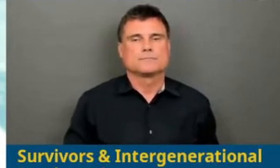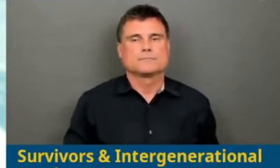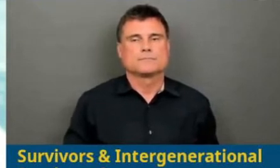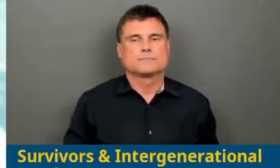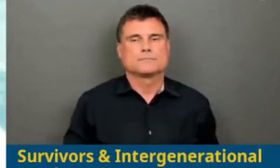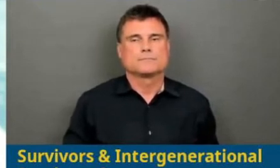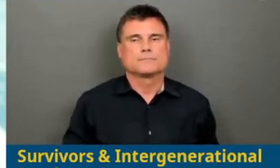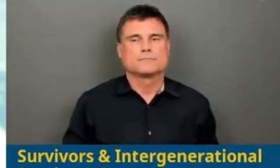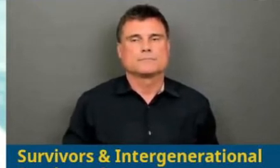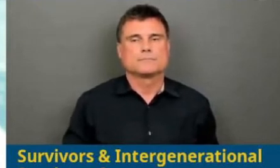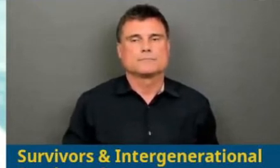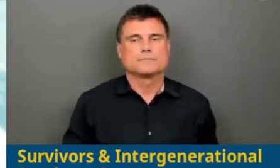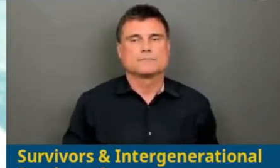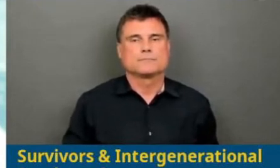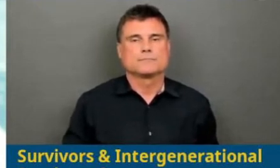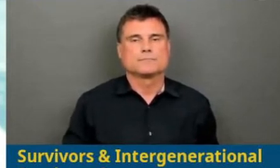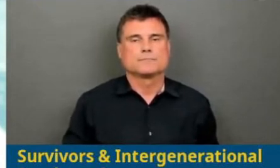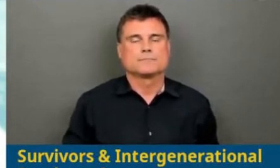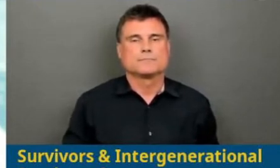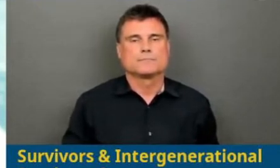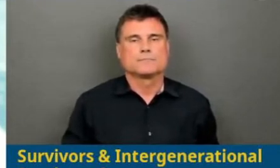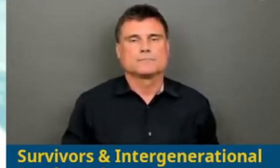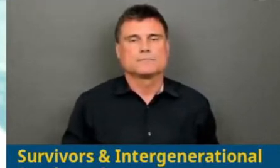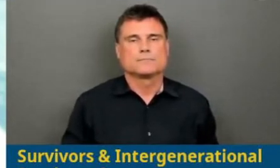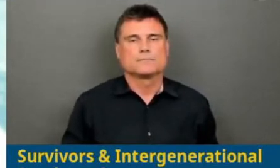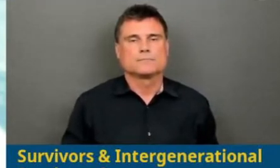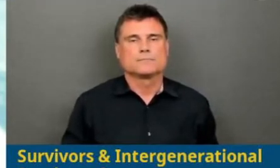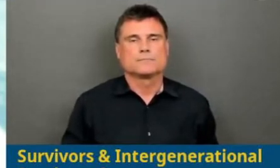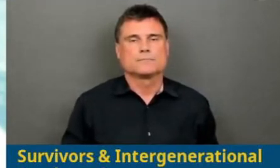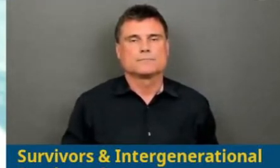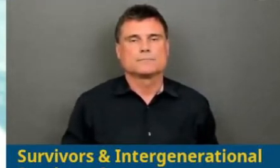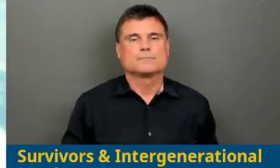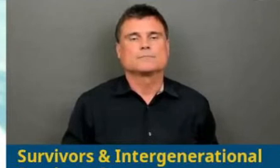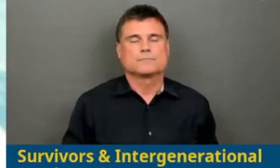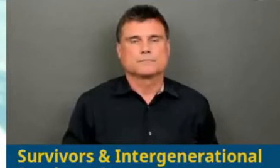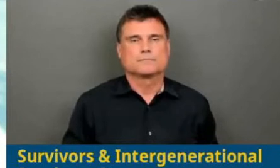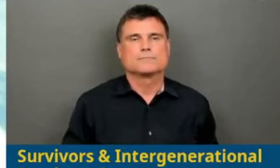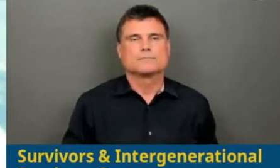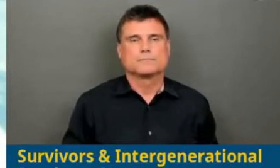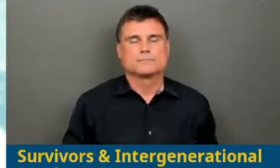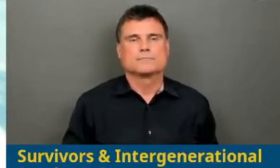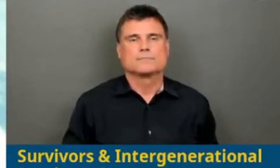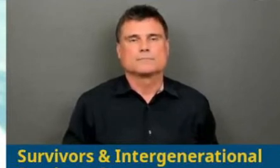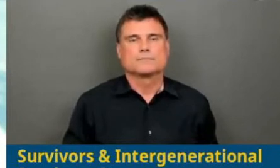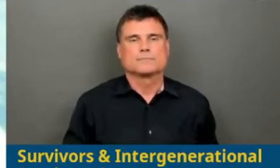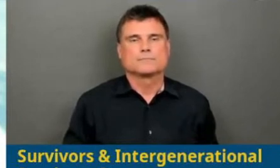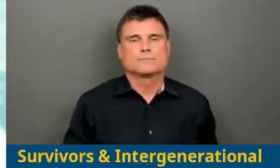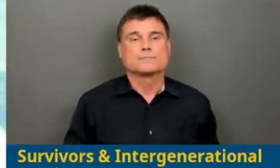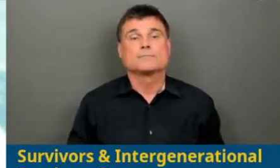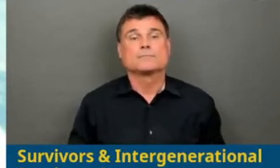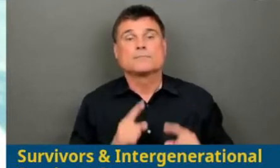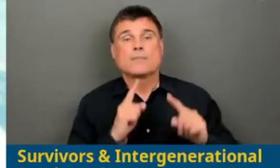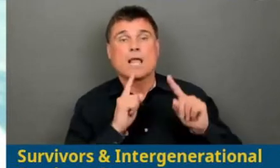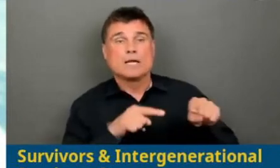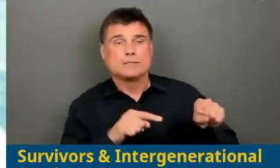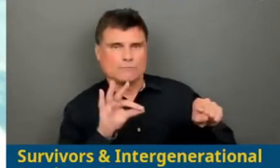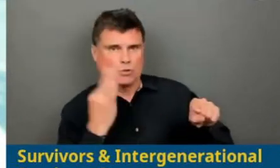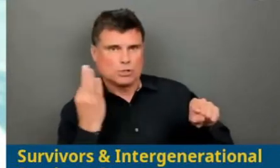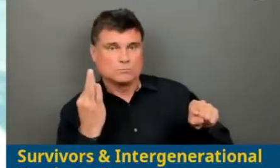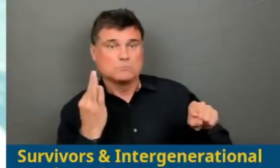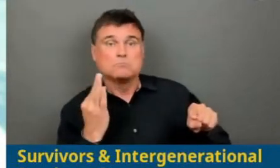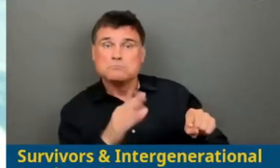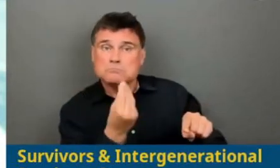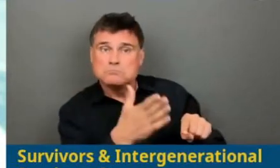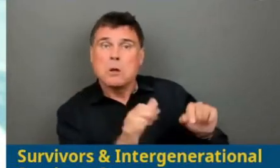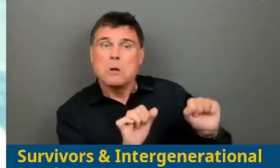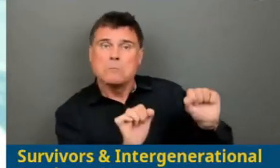et aussi aider les membres des communautés? Non, ce n'est pas suffisant, mais on a les partenariats avec le gouvernement fédéral,